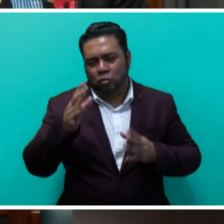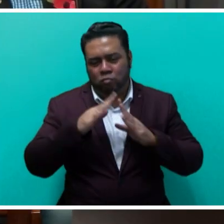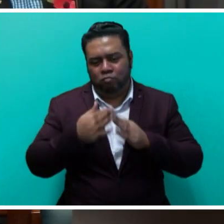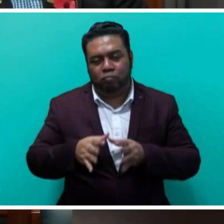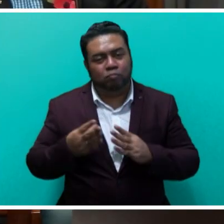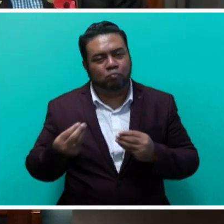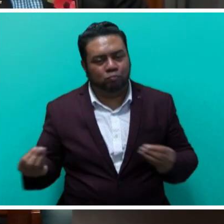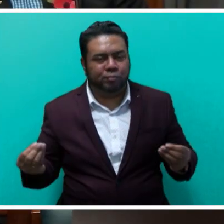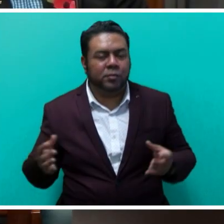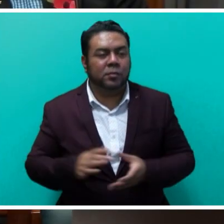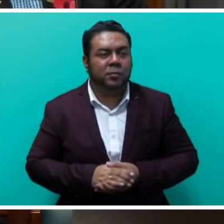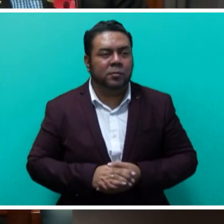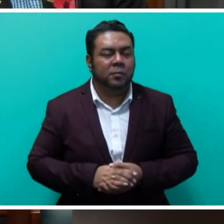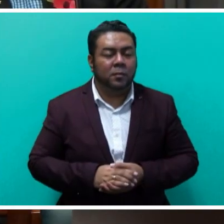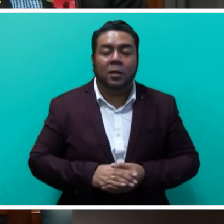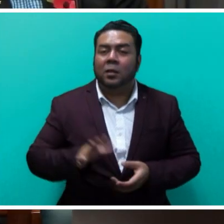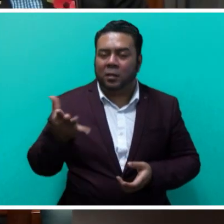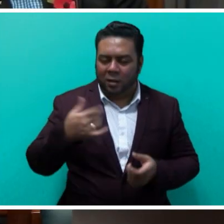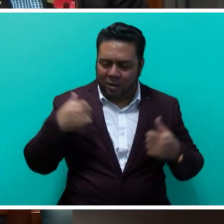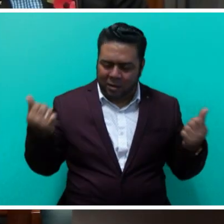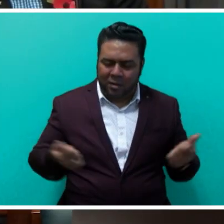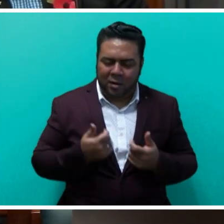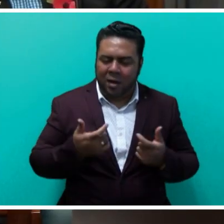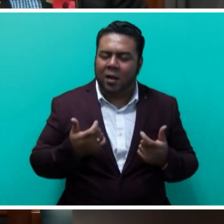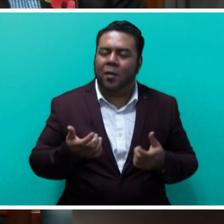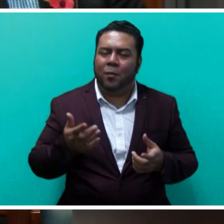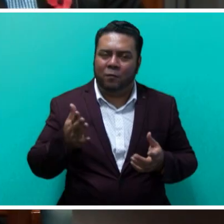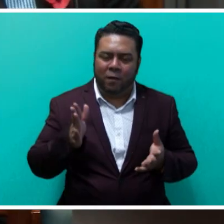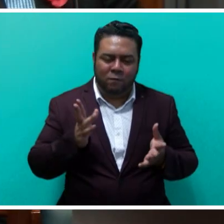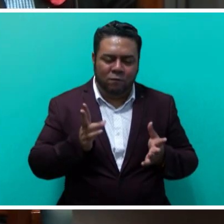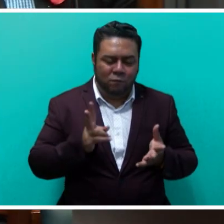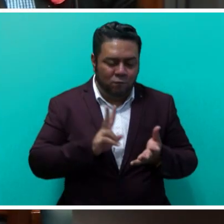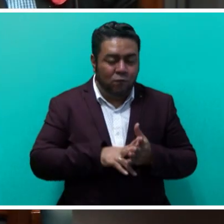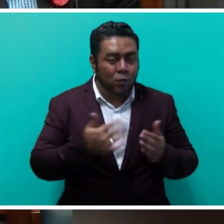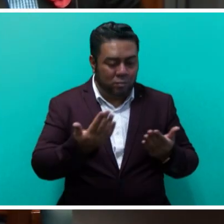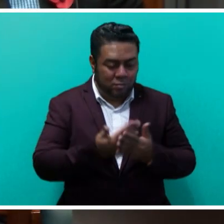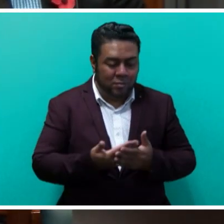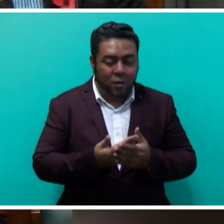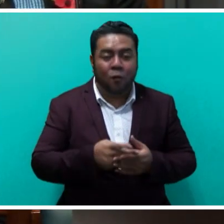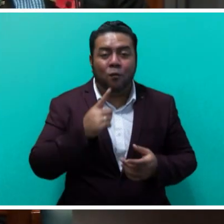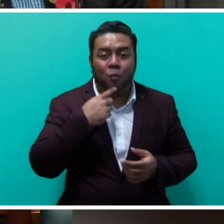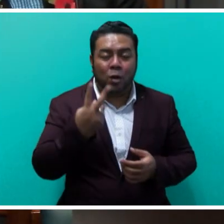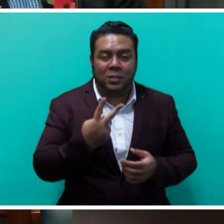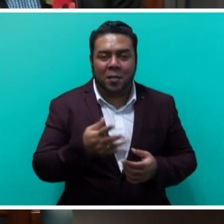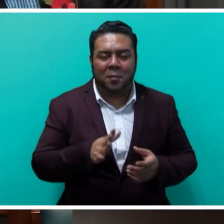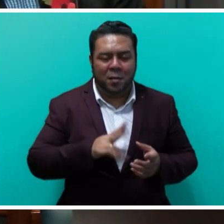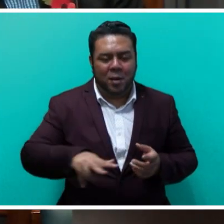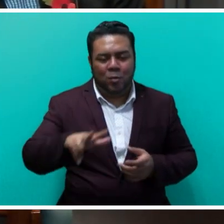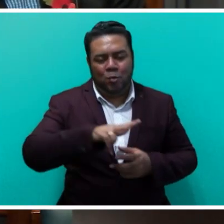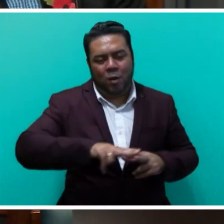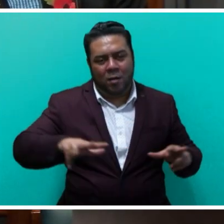e sa vakaugeta talanga na dakadaka ni kena vakaivola taki na vosa vakavanua ka mena vukea